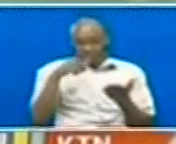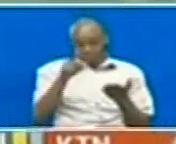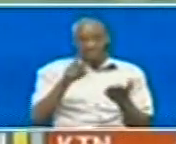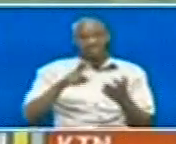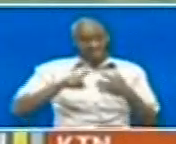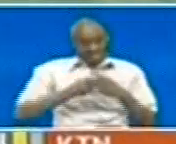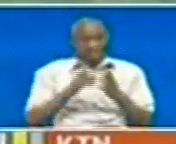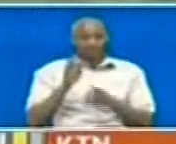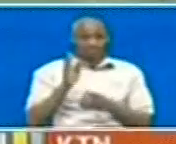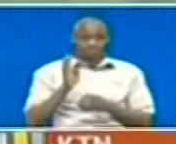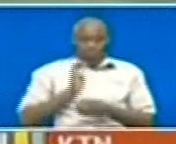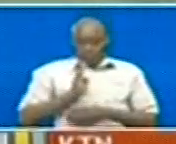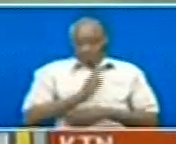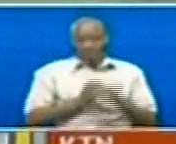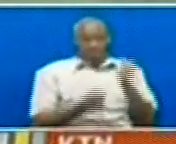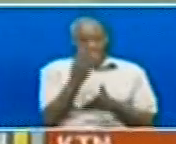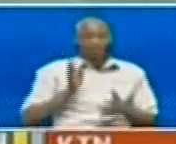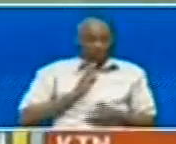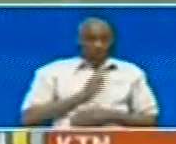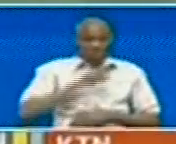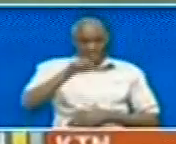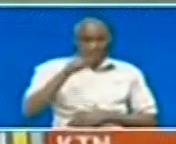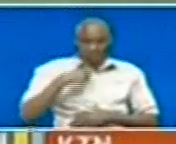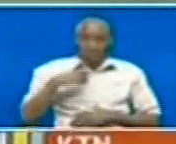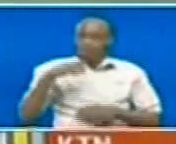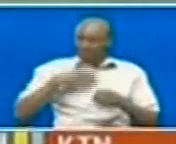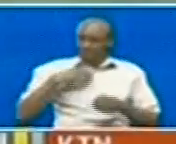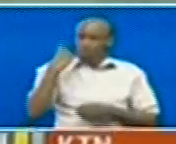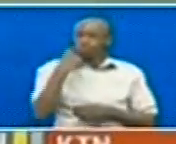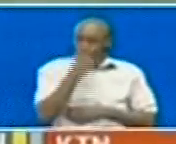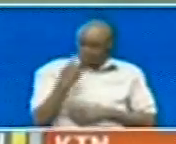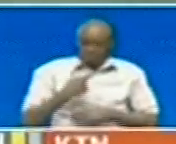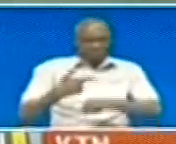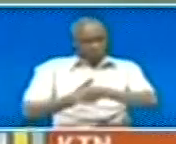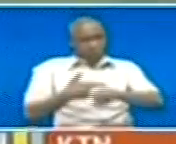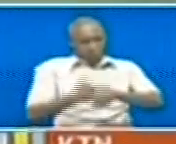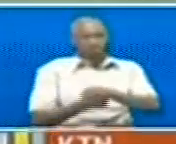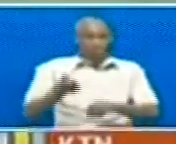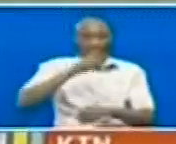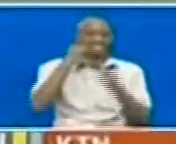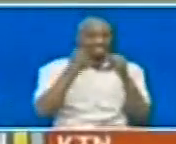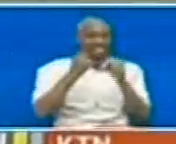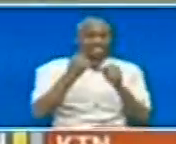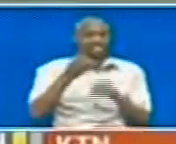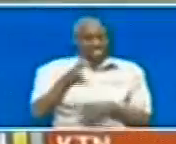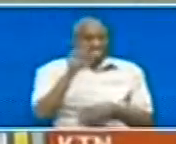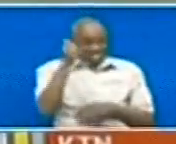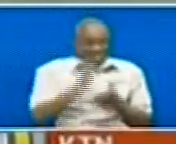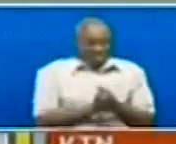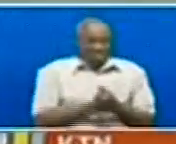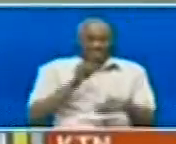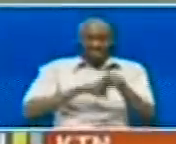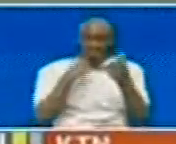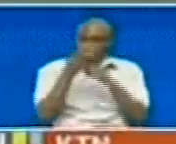itabuni bodi kumradhi ya kupambana na visa vya wanamichezo kutumia dawa za kusisimua misuli humu nchini. Akizungumza